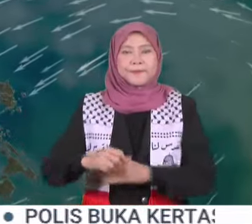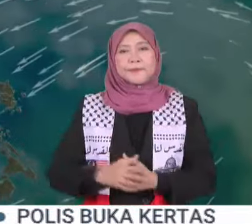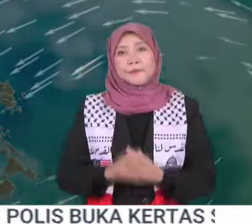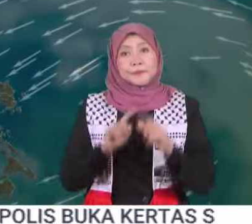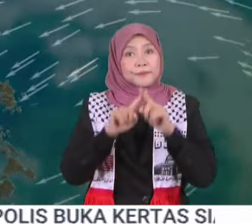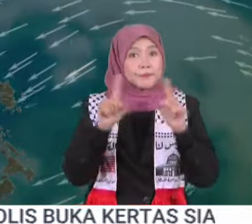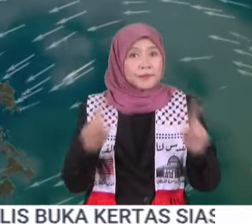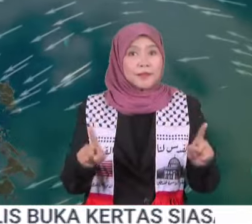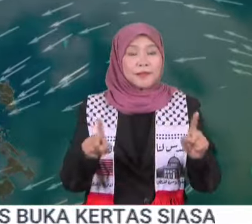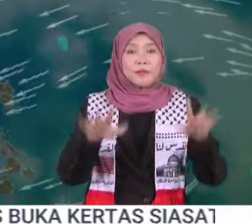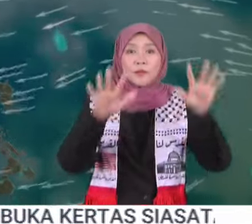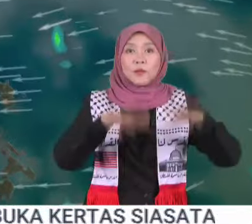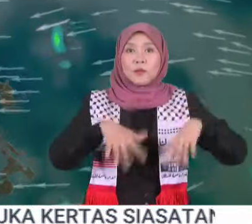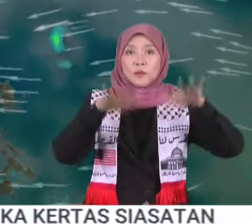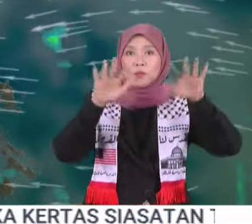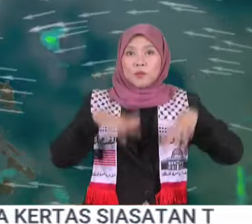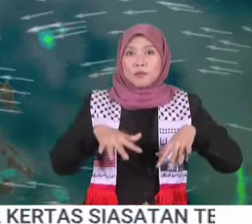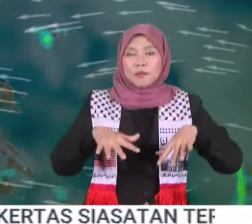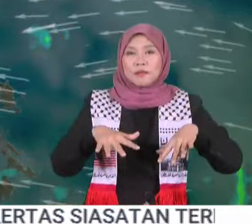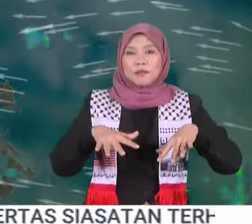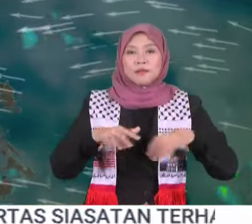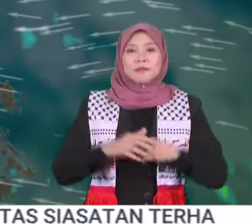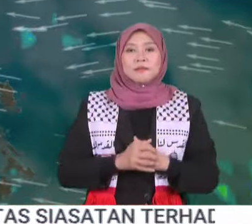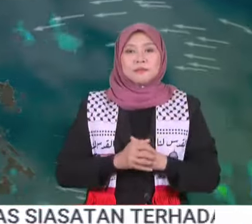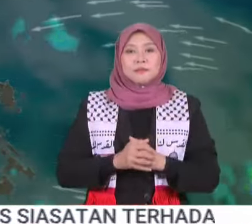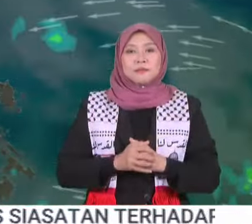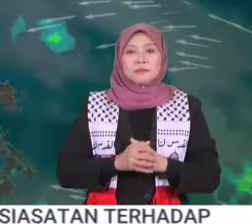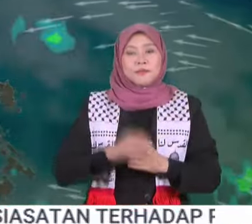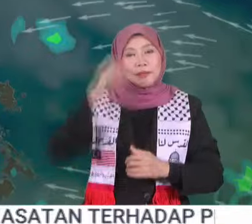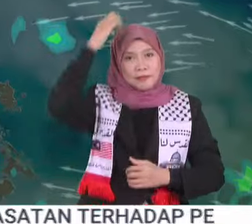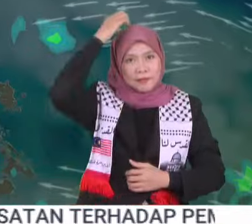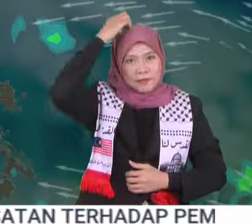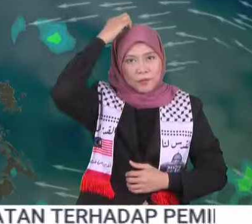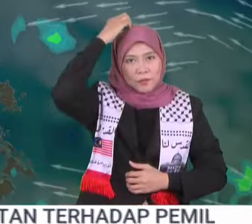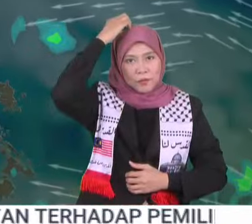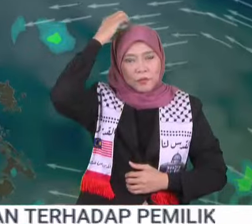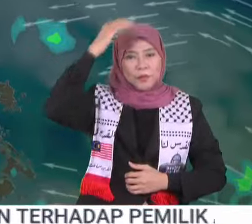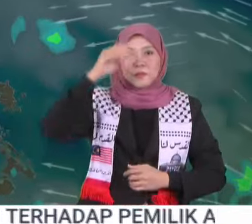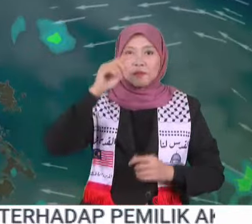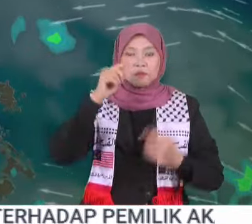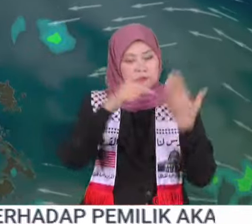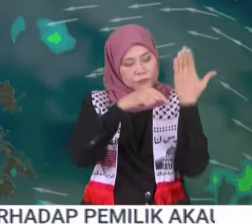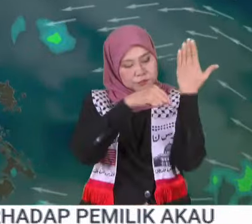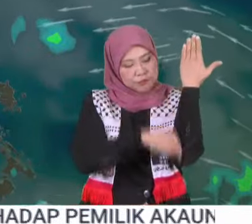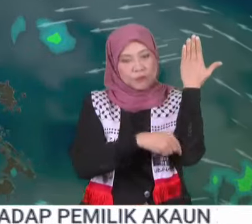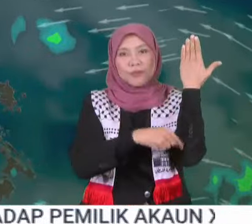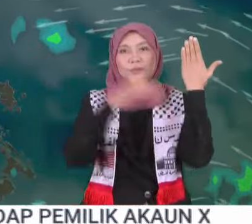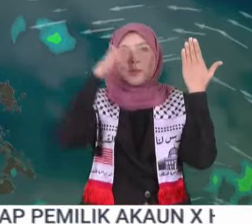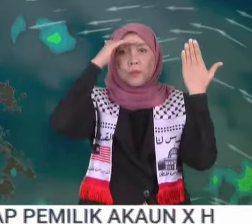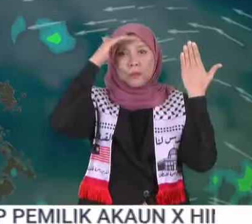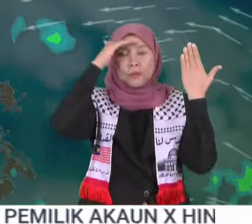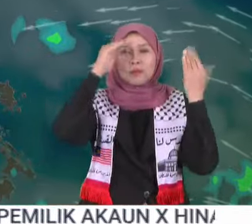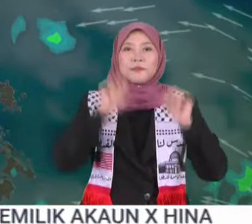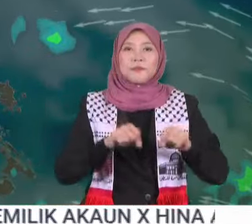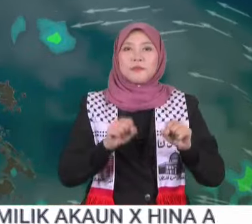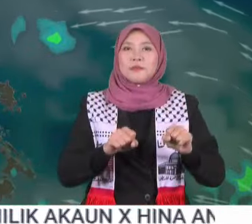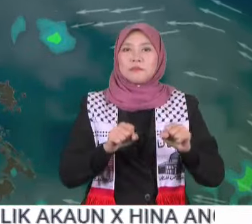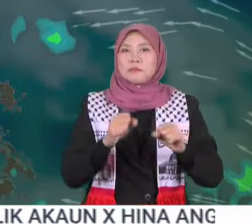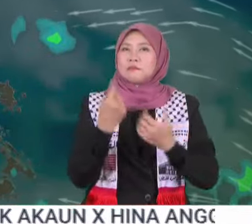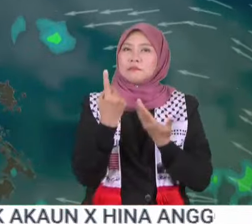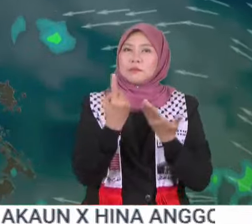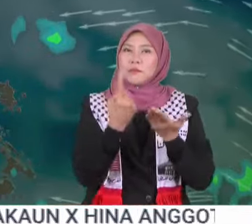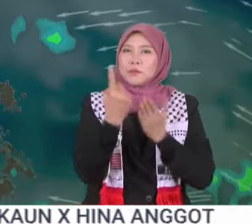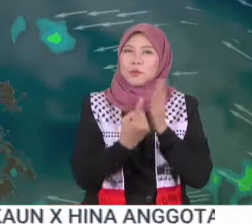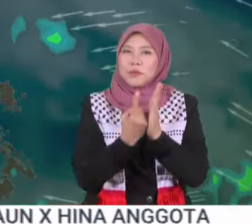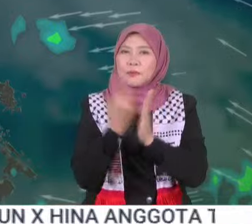Namun keadaan hujan di sekitar pantai barat bermula daripada negeri Selangor sehingga ke Johor ini, kita jangkakan boleh berlaku dalam tempoh masa 1 hingga